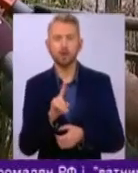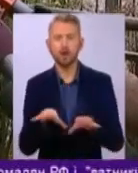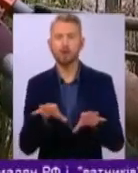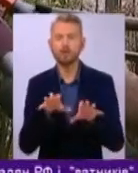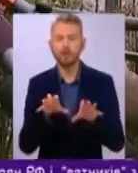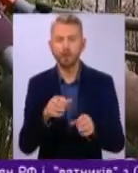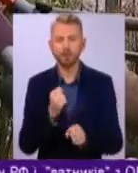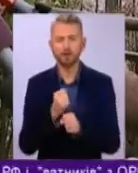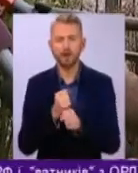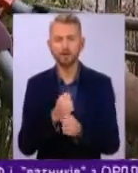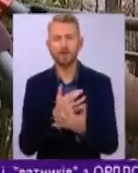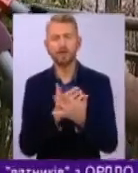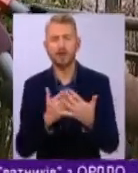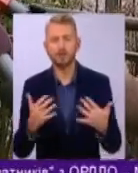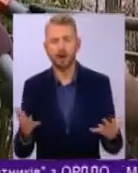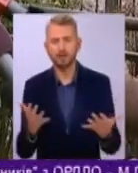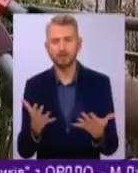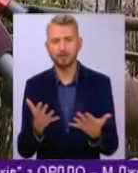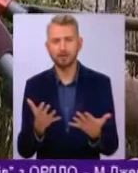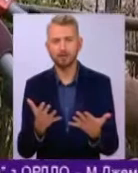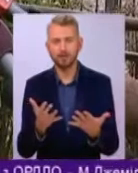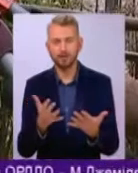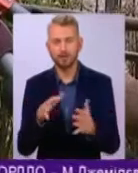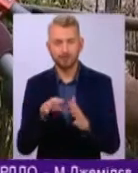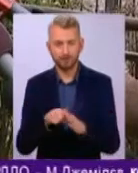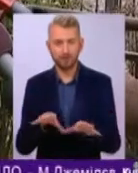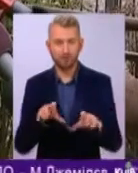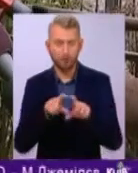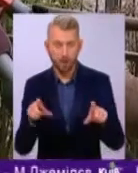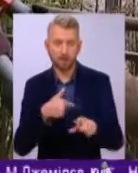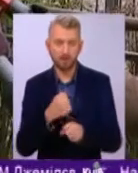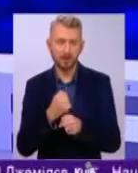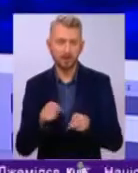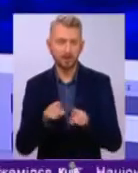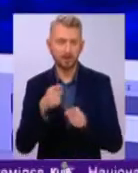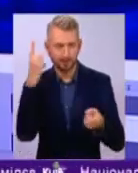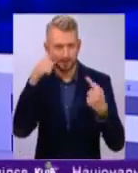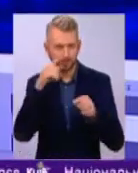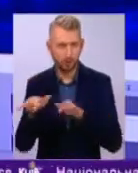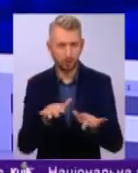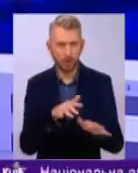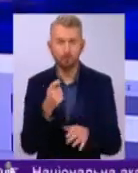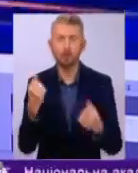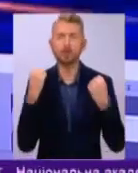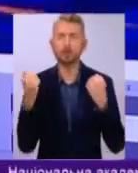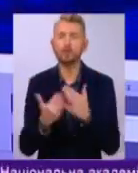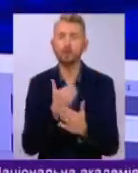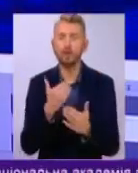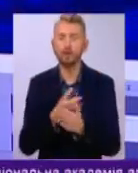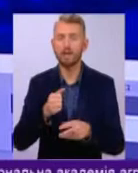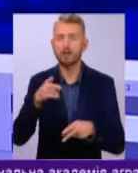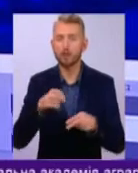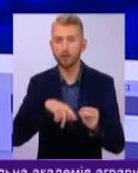животним робити різнообразне существування в зоопарку, ми робимо такі мероприятия. І трохи спортивних новин на